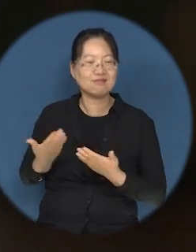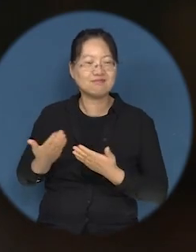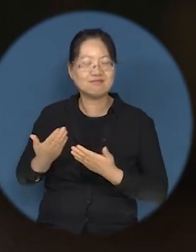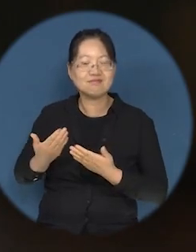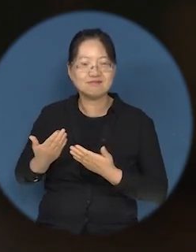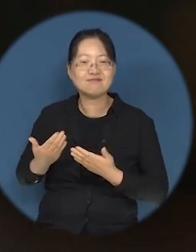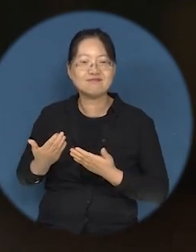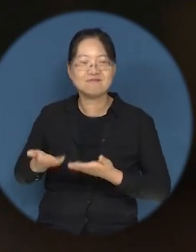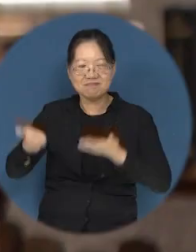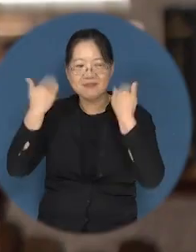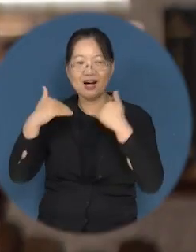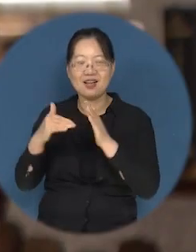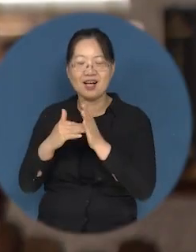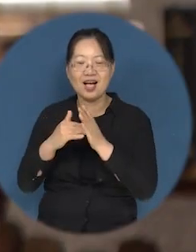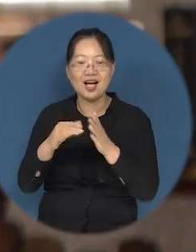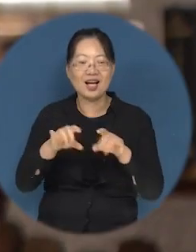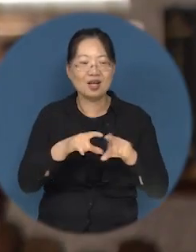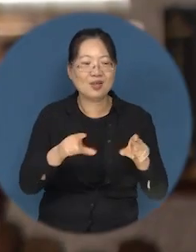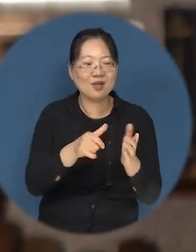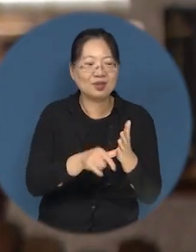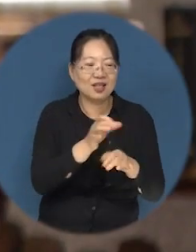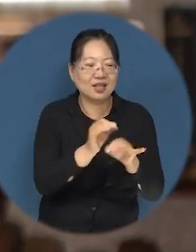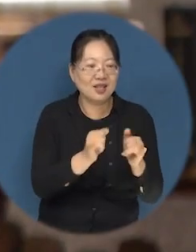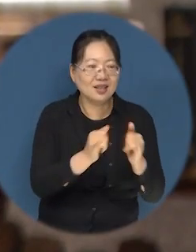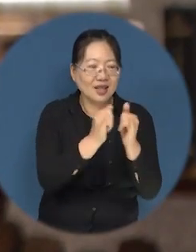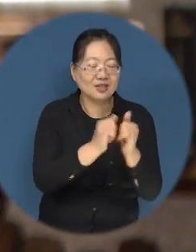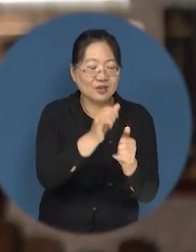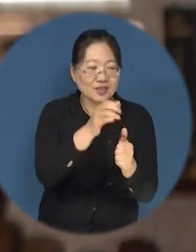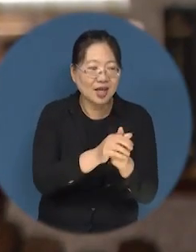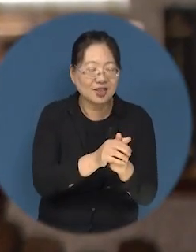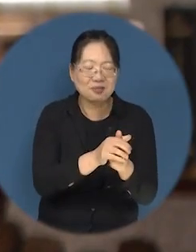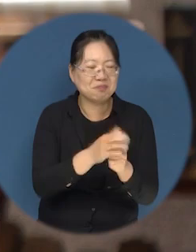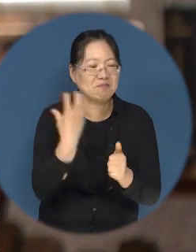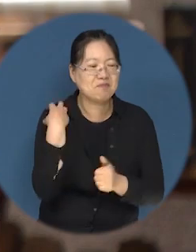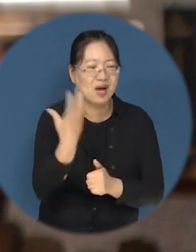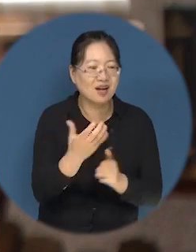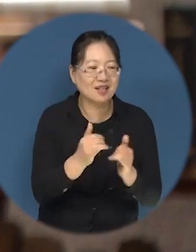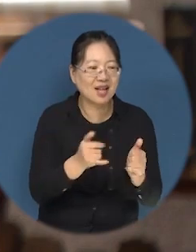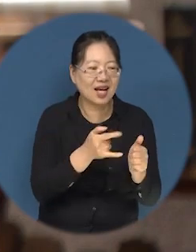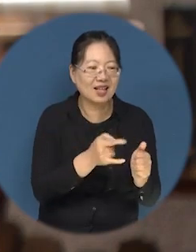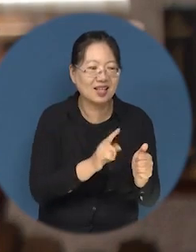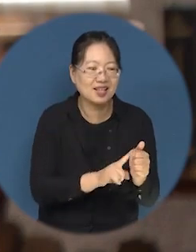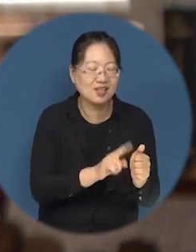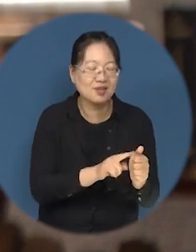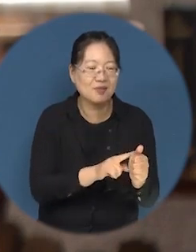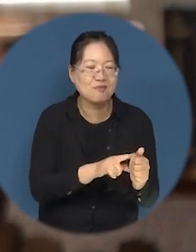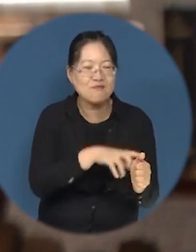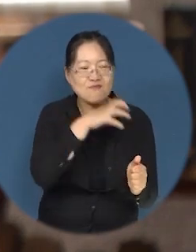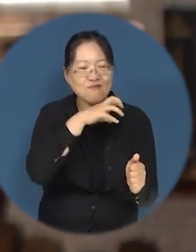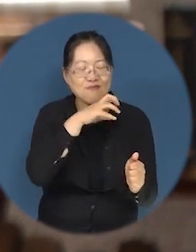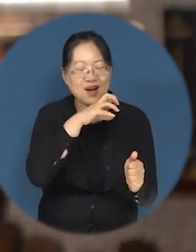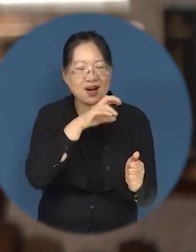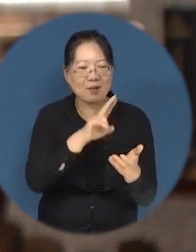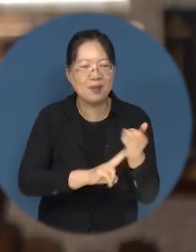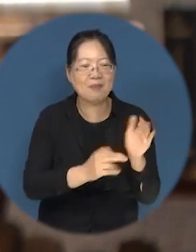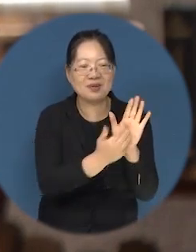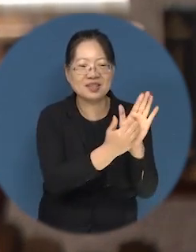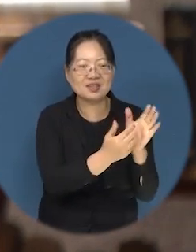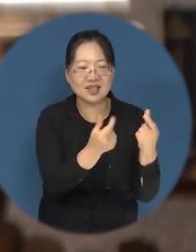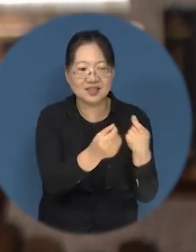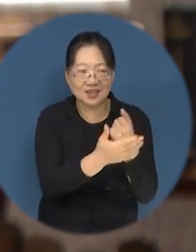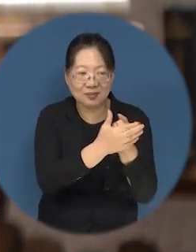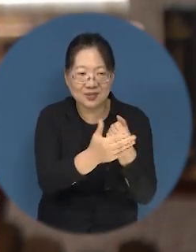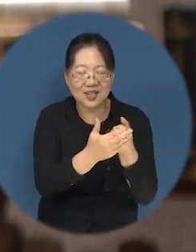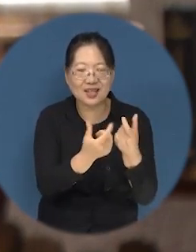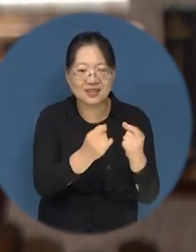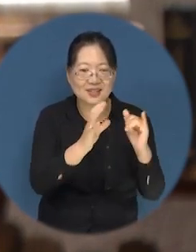같습니다. 예. 일반 소비자들도 그런 예. 사회적 책임을 안 하는 기업은 이제 막 응징하니까요. 예. 예. 그런 세상이 빨리 와야죠. 예.